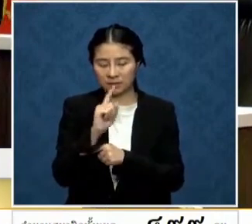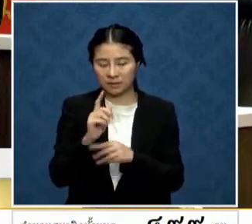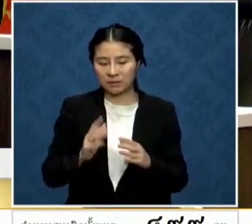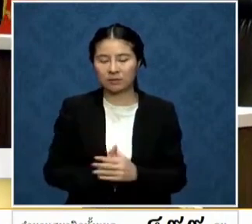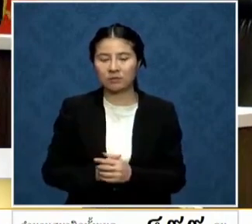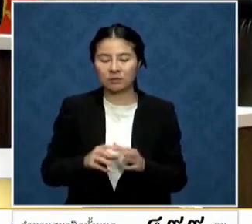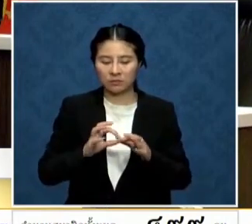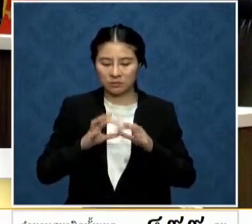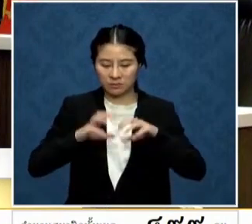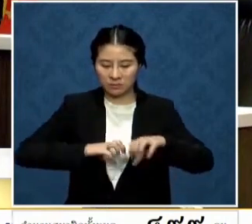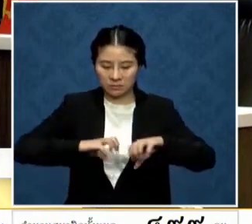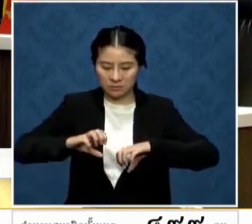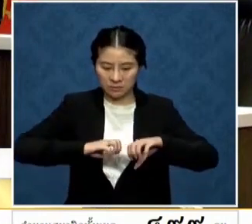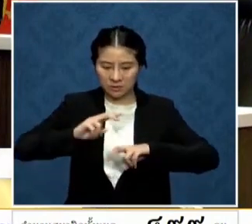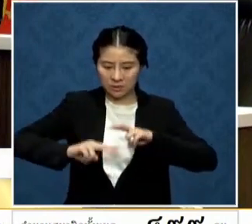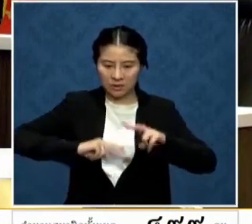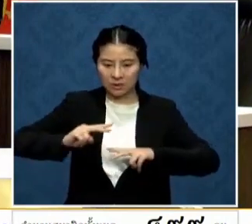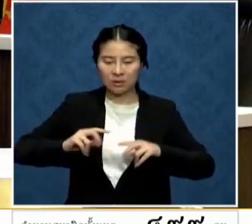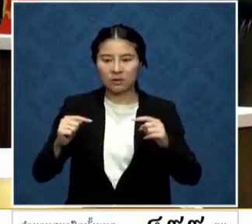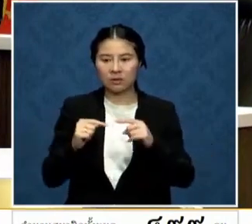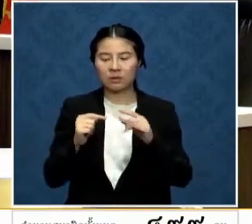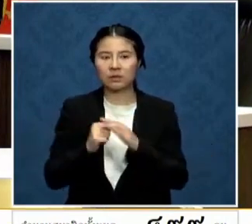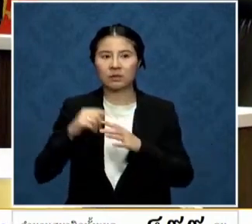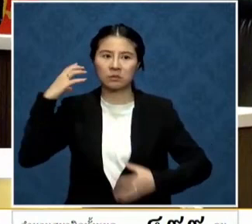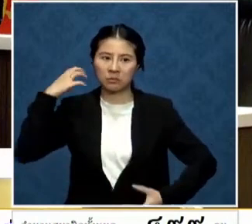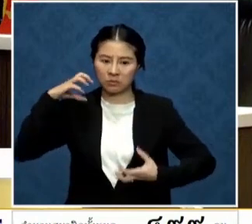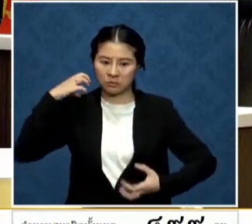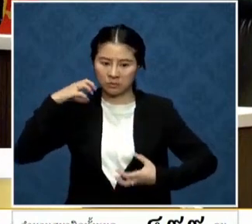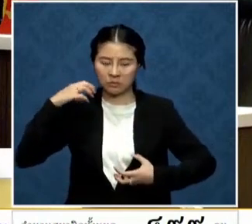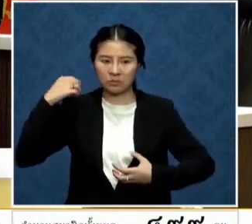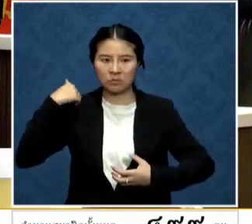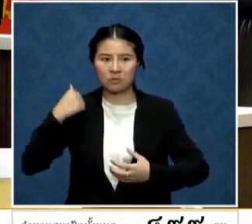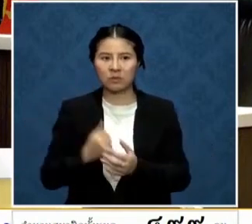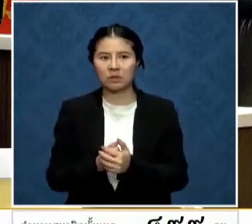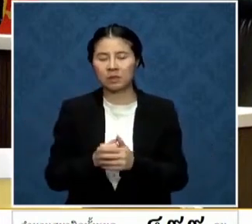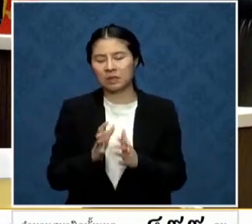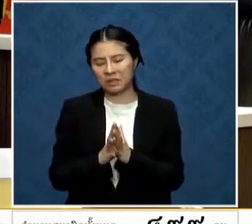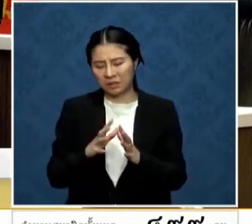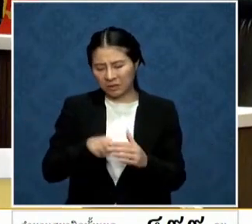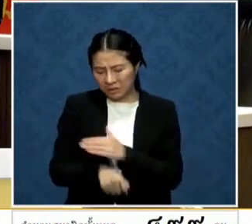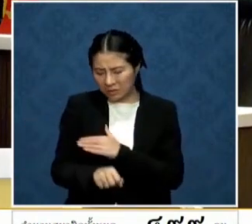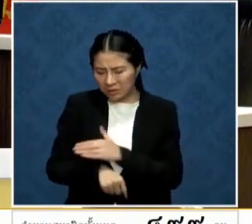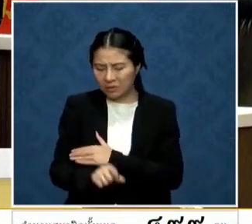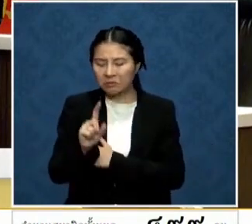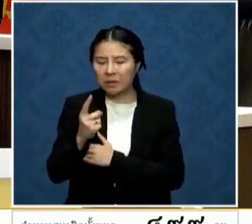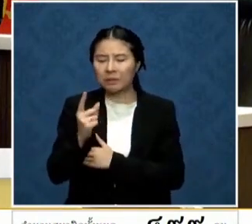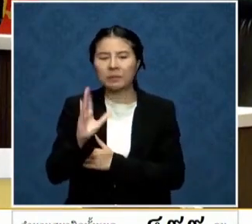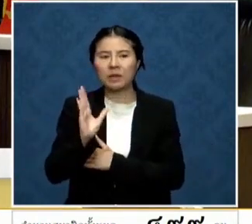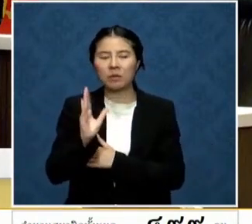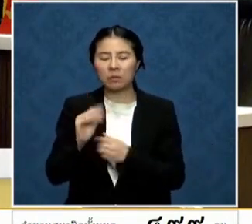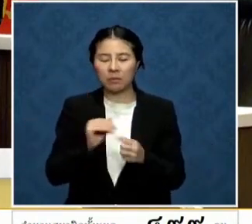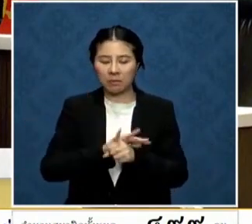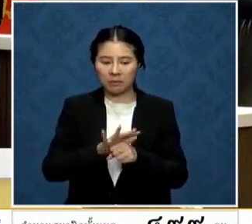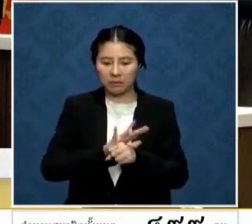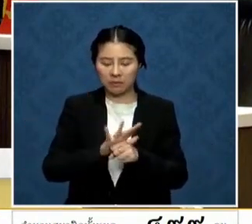มีการจัดการควบคุมประชากรลิงนะครับไม่ให้มีมากจนเกินไปนะครับในเรื่องของความเดือดร้อนรำคาญนะครับในพื้น